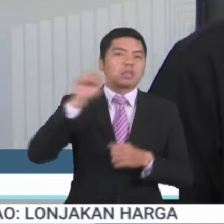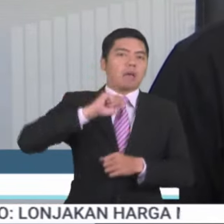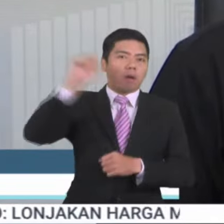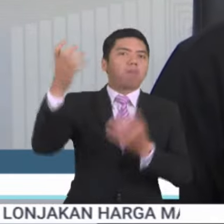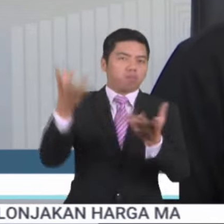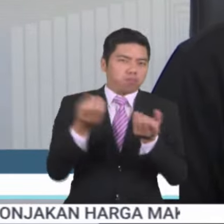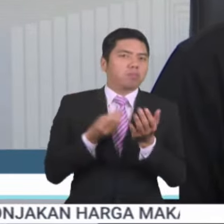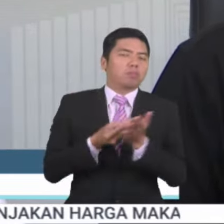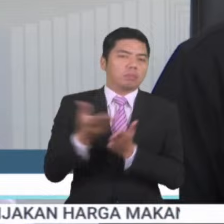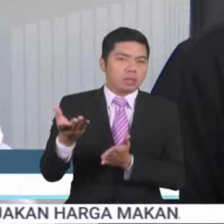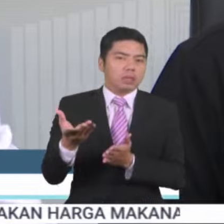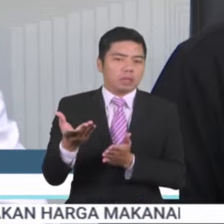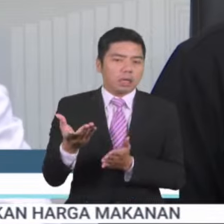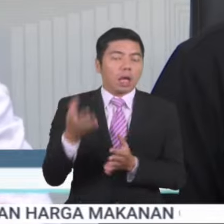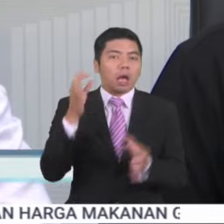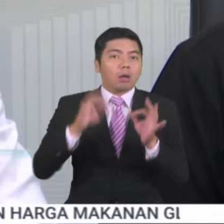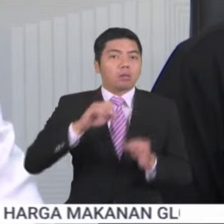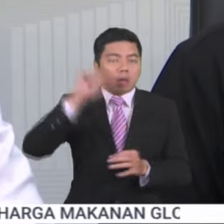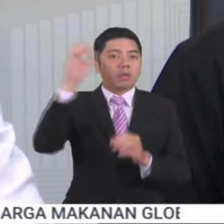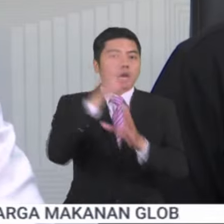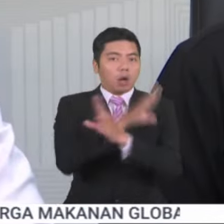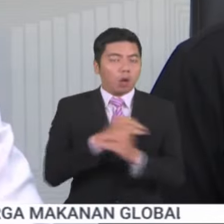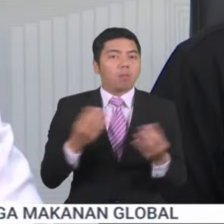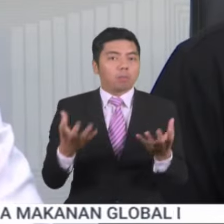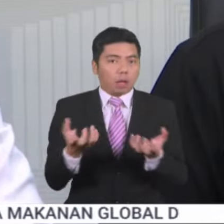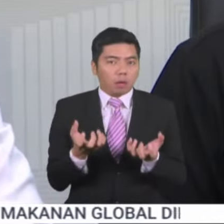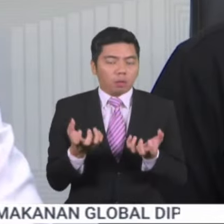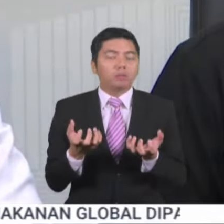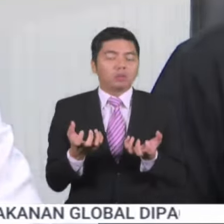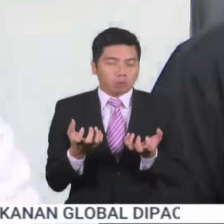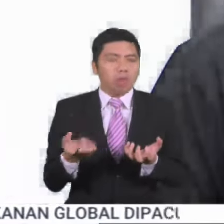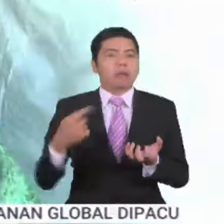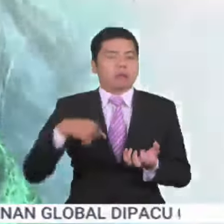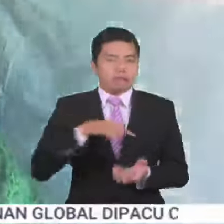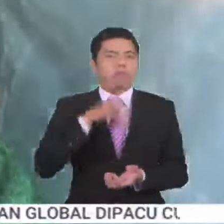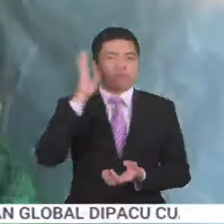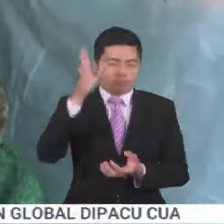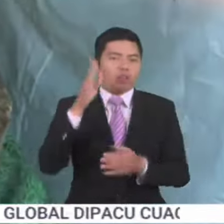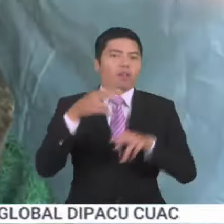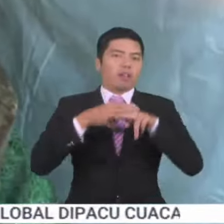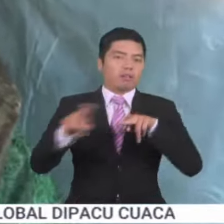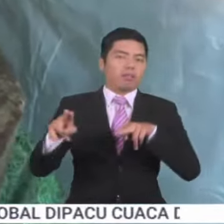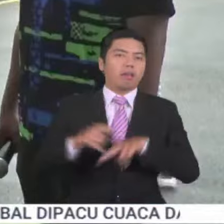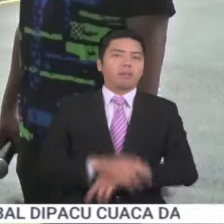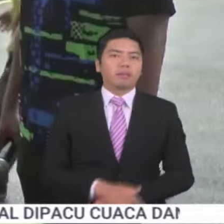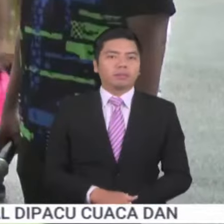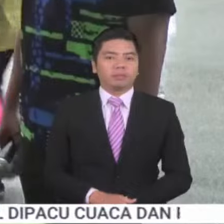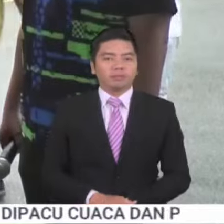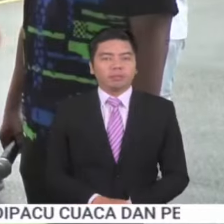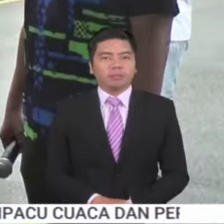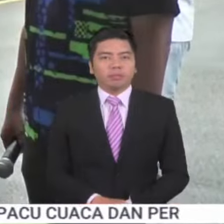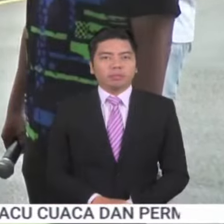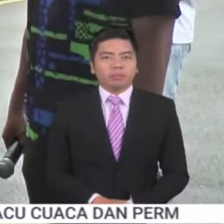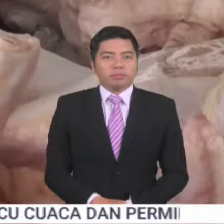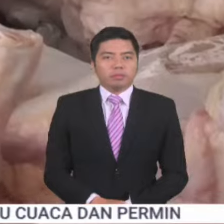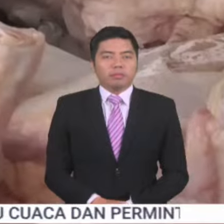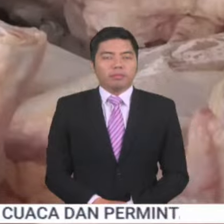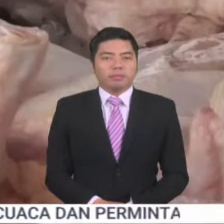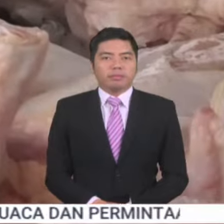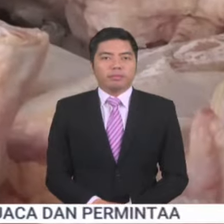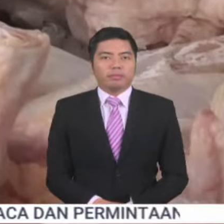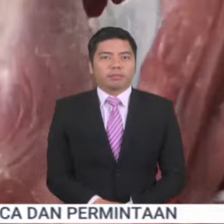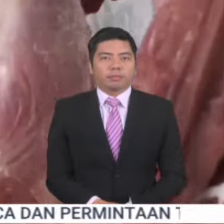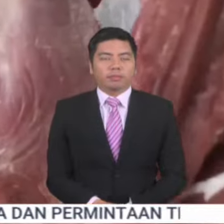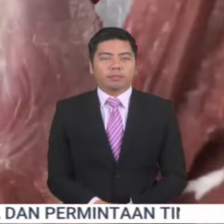Kalau berlaku di Sabah, Sarawak pun kalau berlaku, kita akan buat jugalah.